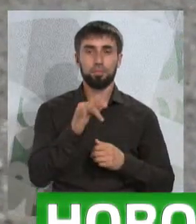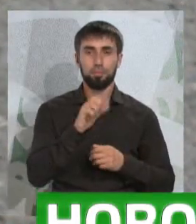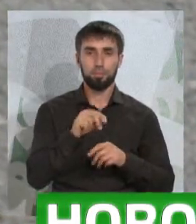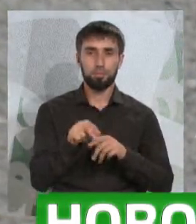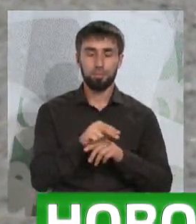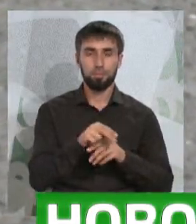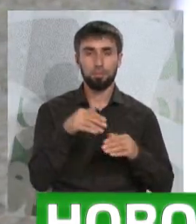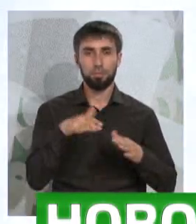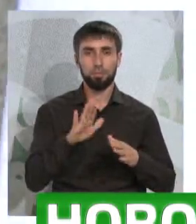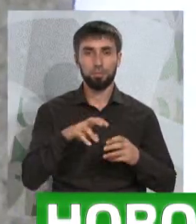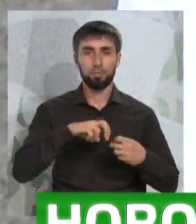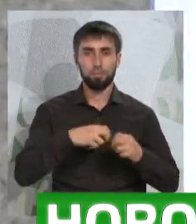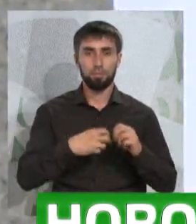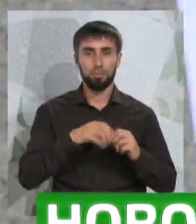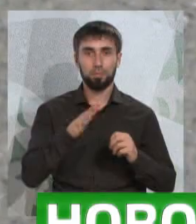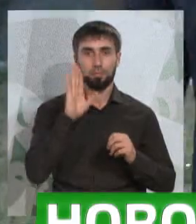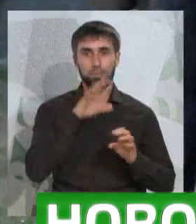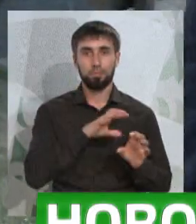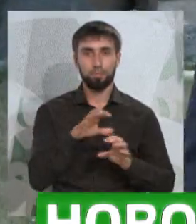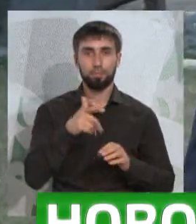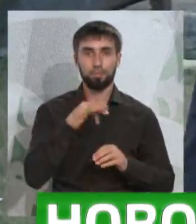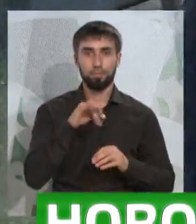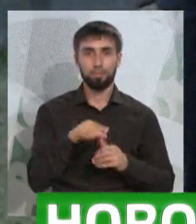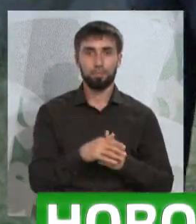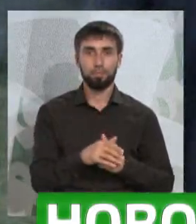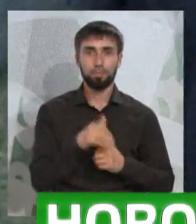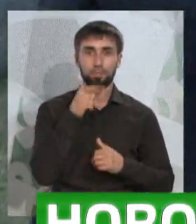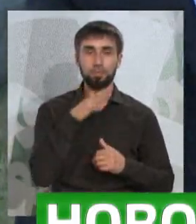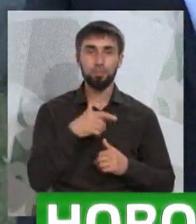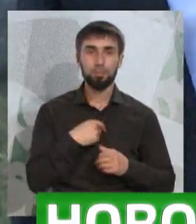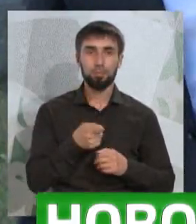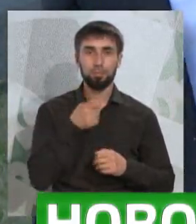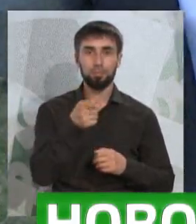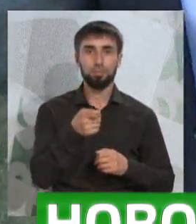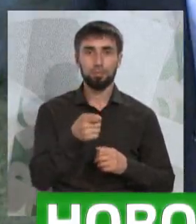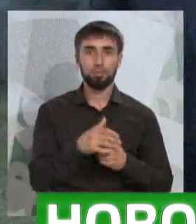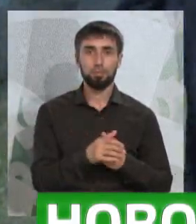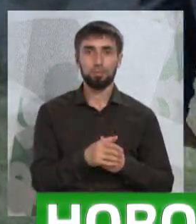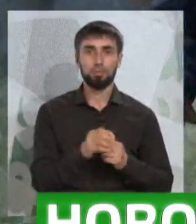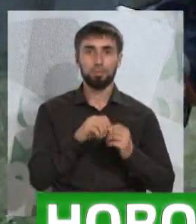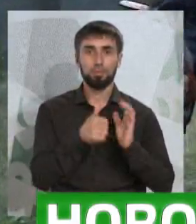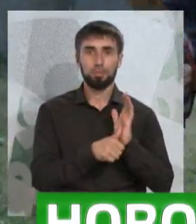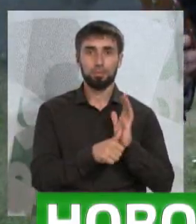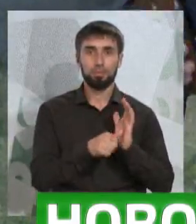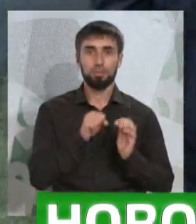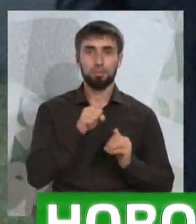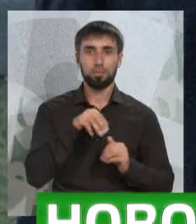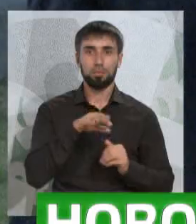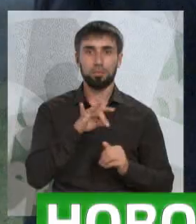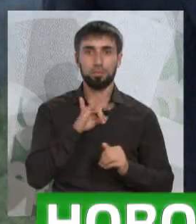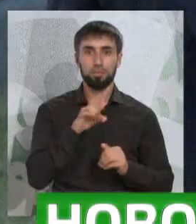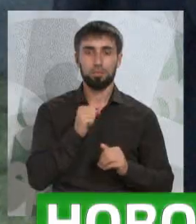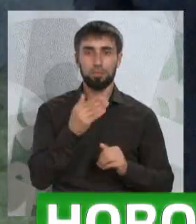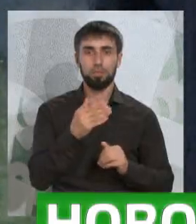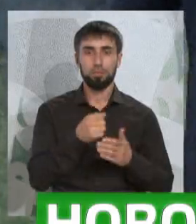сетей решится проблема с водой в Газиюрте. Когда мы подаем даже 16 атмосферных, атмосферное